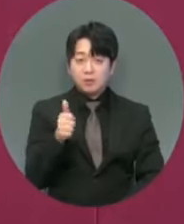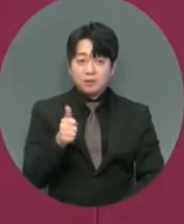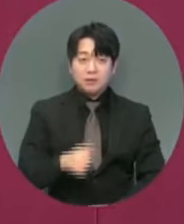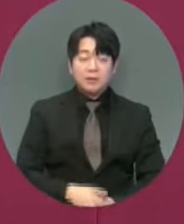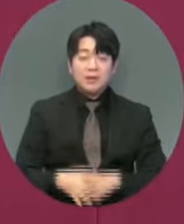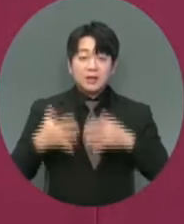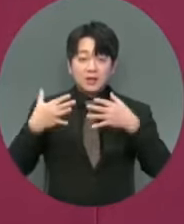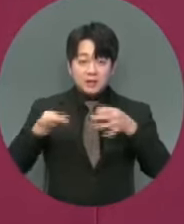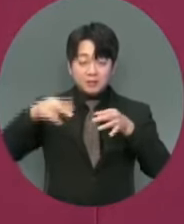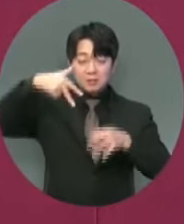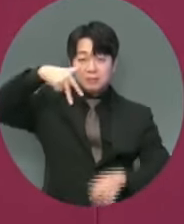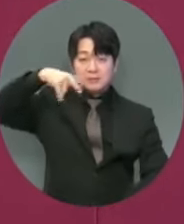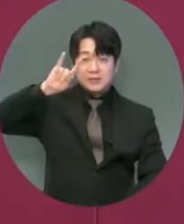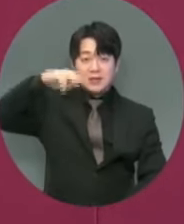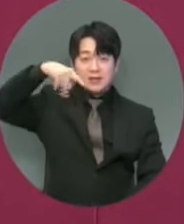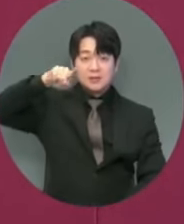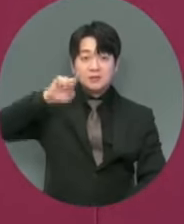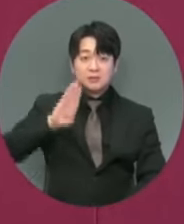김재섭 의원,